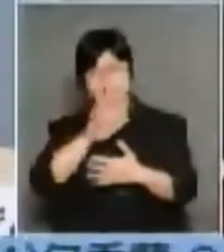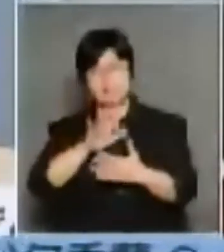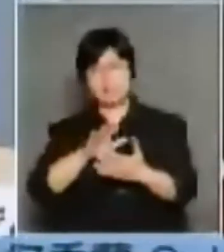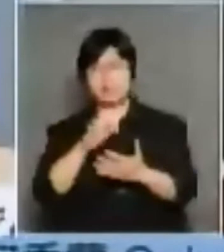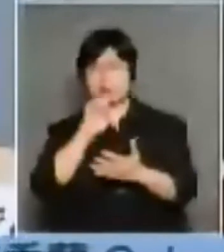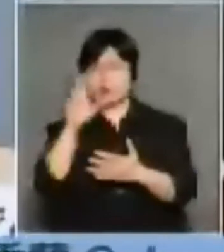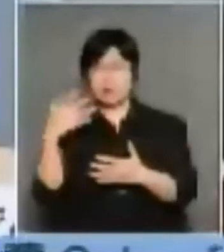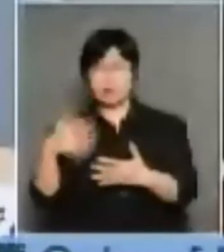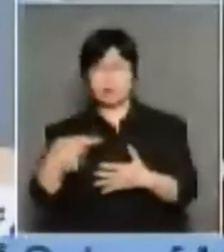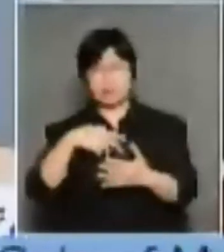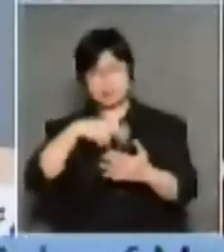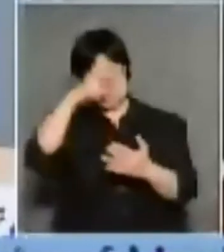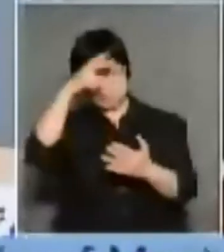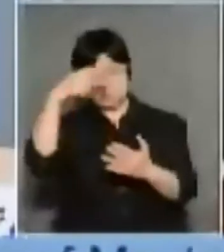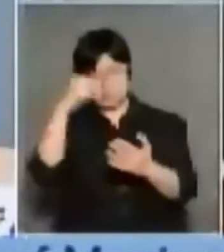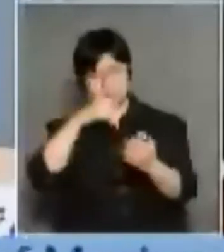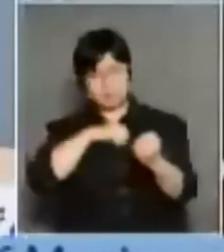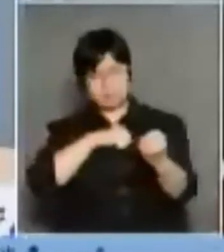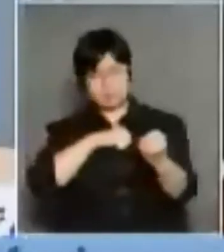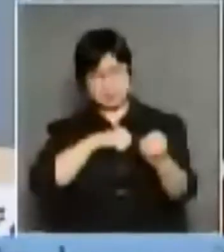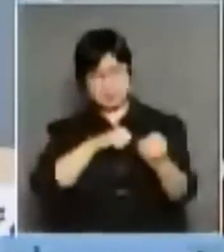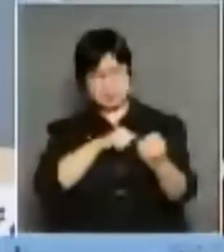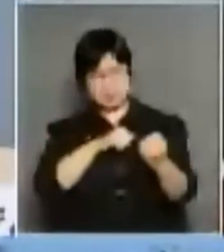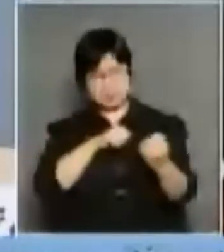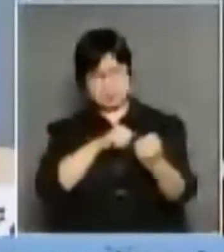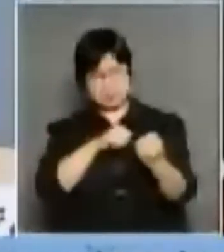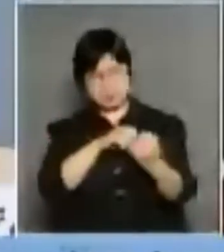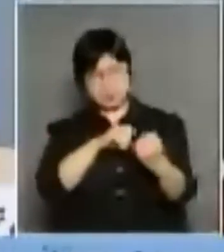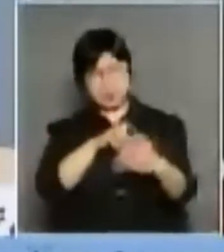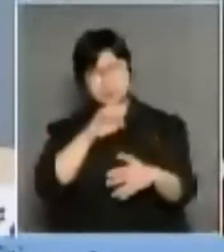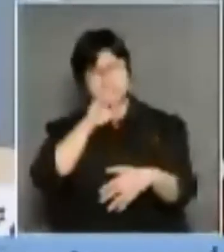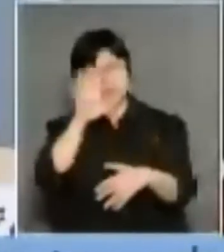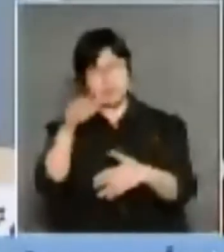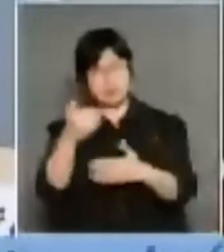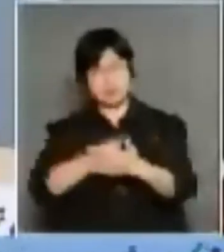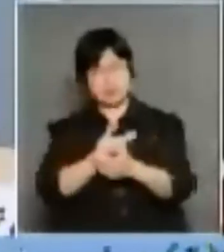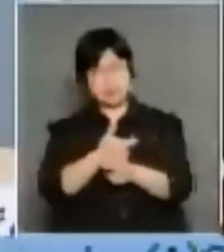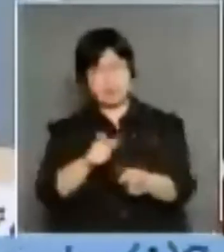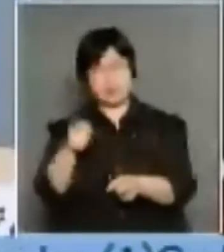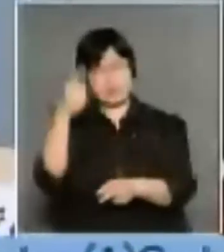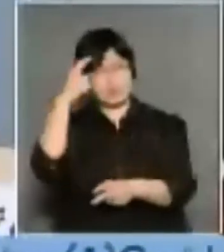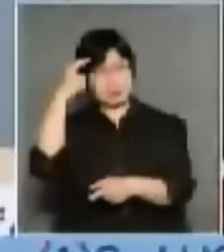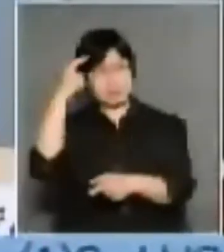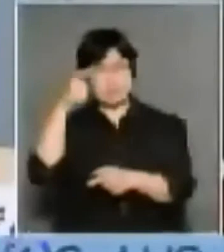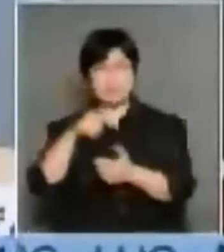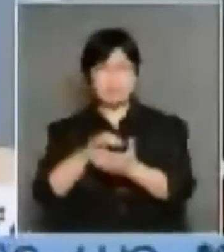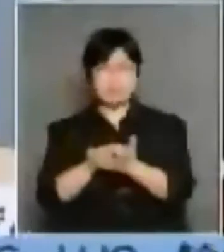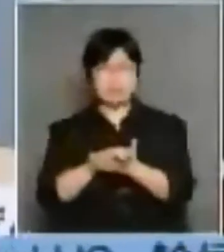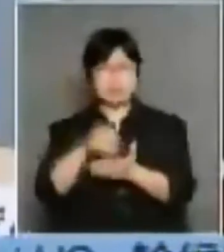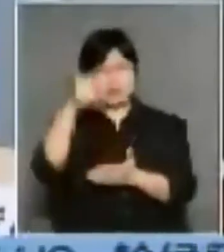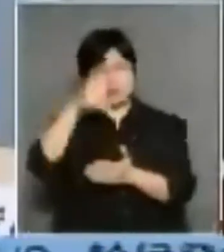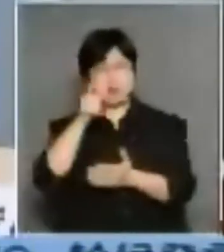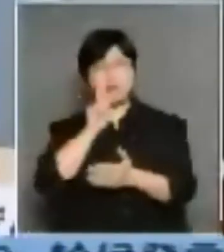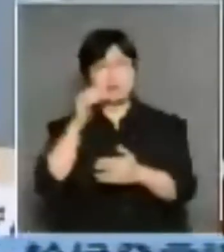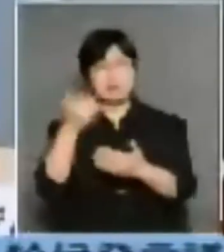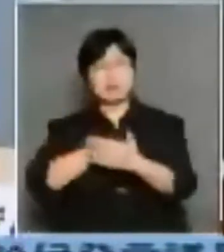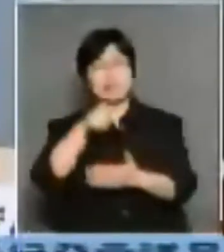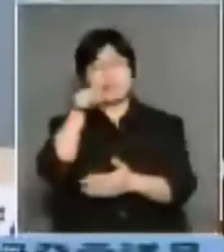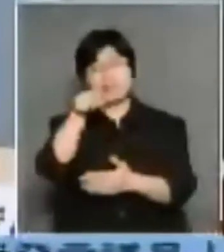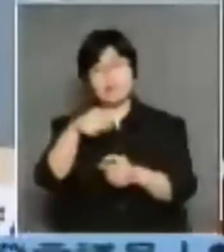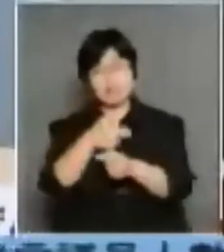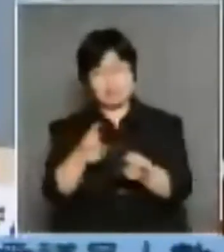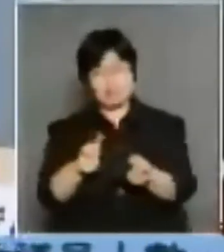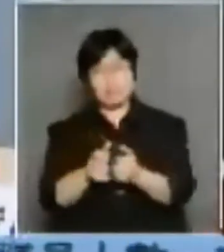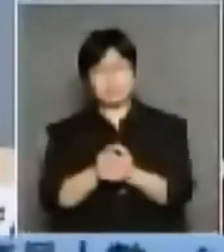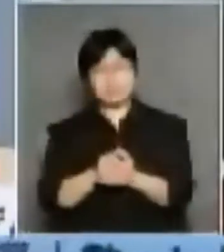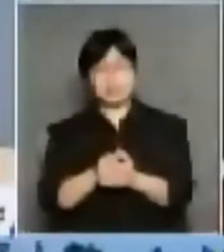司長的時候，司長我問過要減去人工嘛，我指我話喂哥，我下個禮拜就減你人工了，他